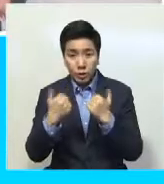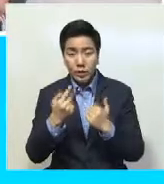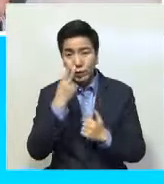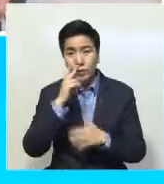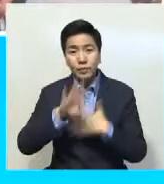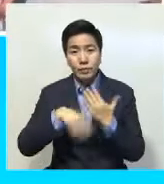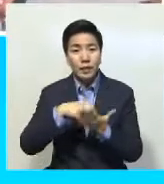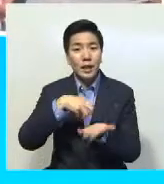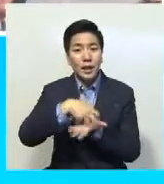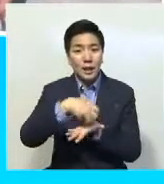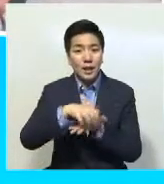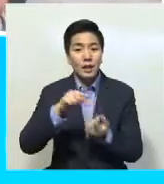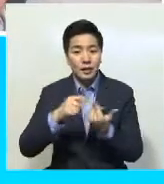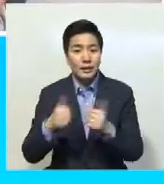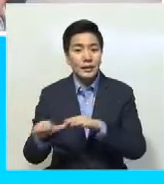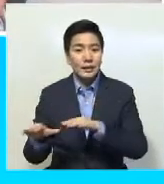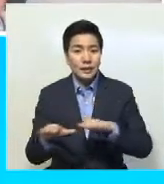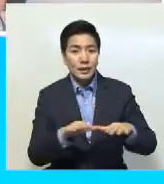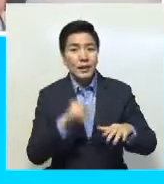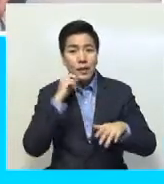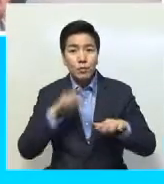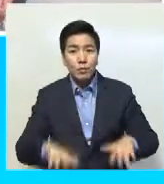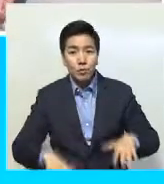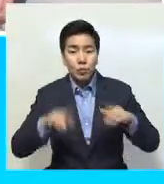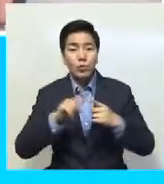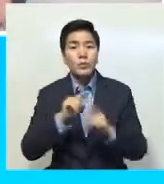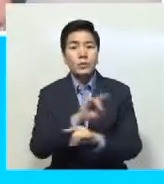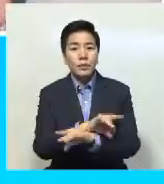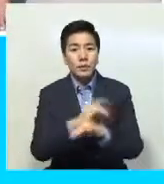และนี่คือสภาพการเตรียมพร้อมรับสถานการณ์น้ำท่วมที่จังหวัดเพชรบุรีครับ